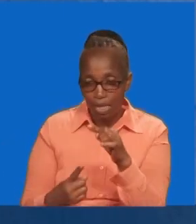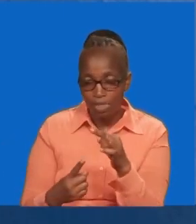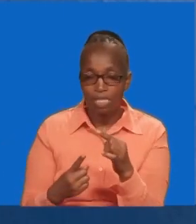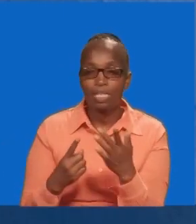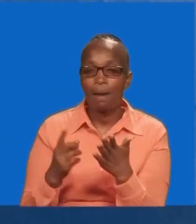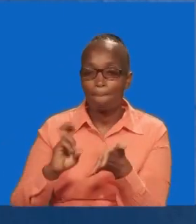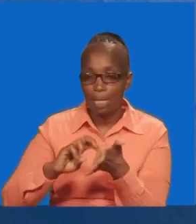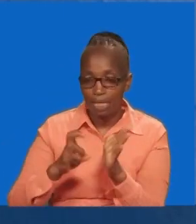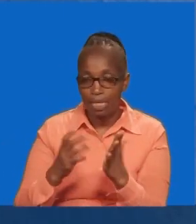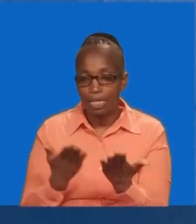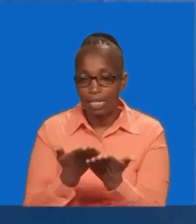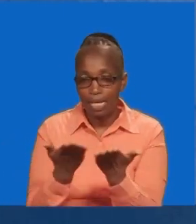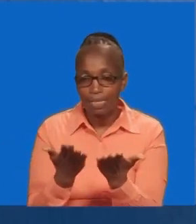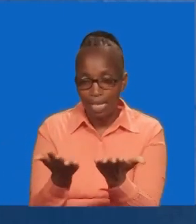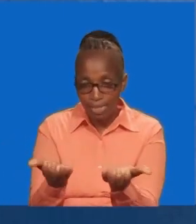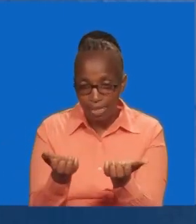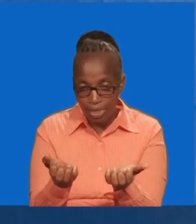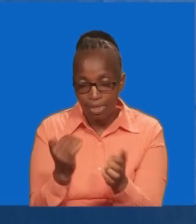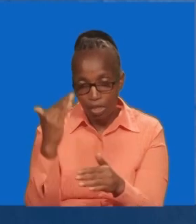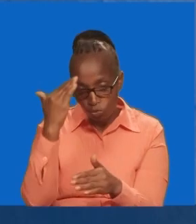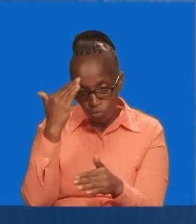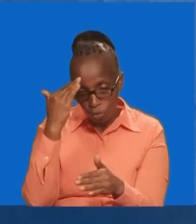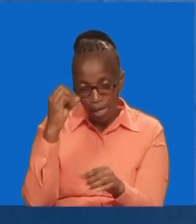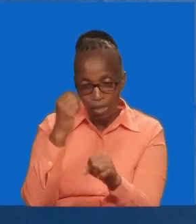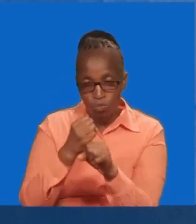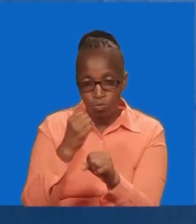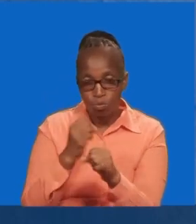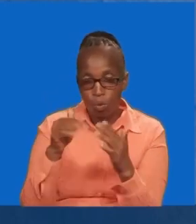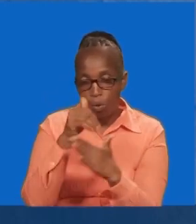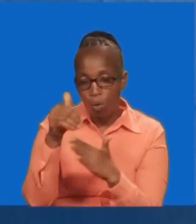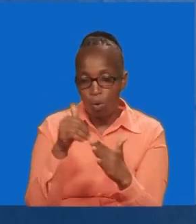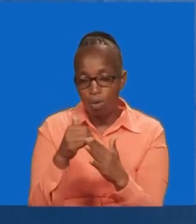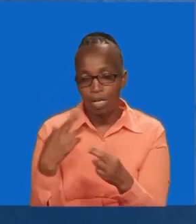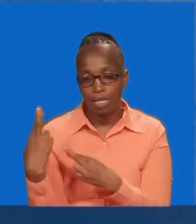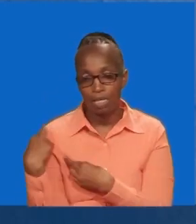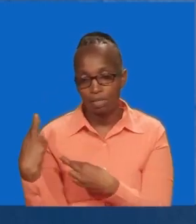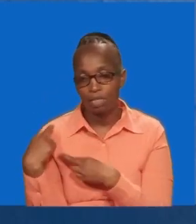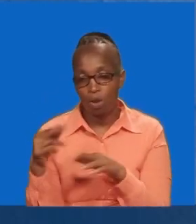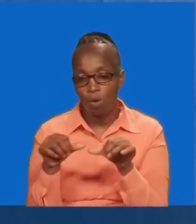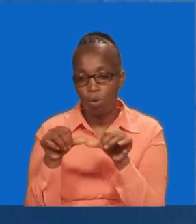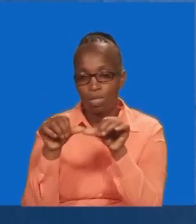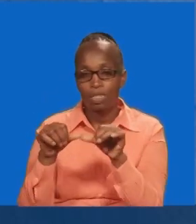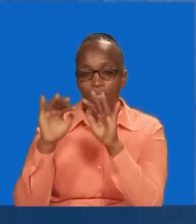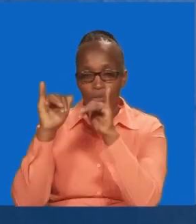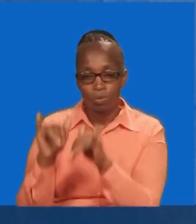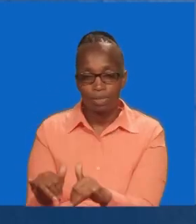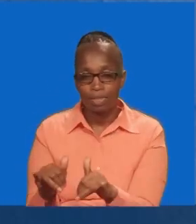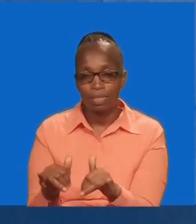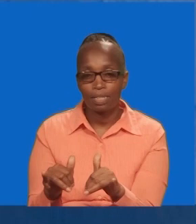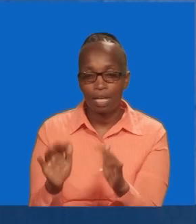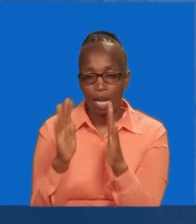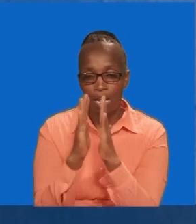Hivyo basi kuna haja ya kujua na kutekeleza ilo jukumu ya kuendelea na